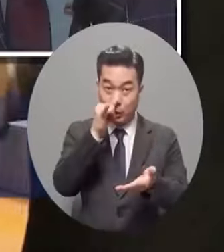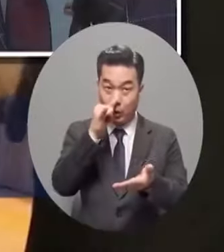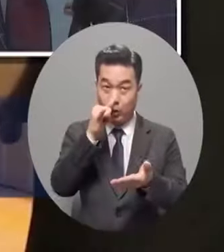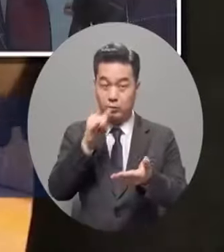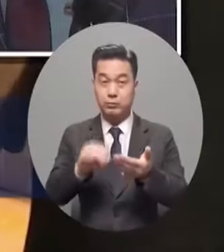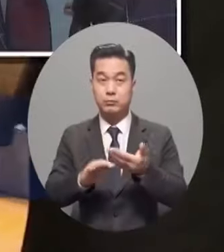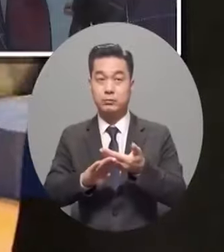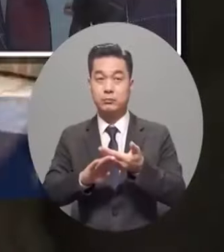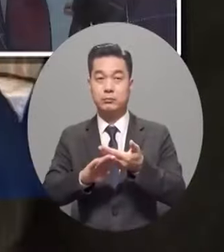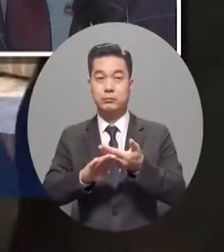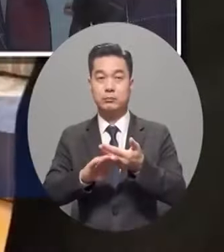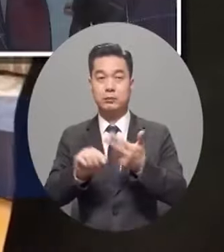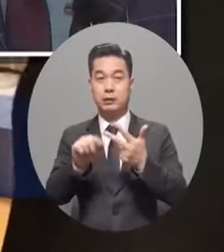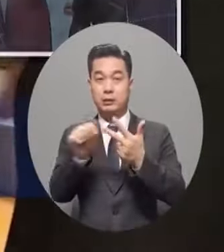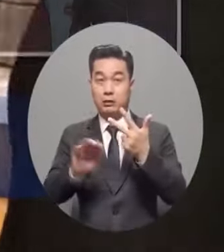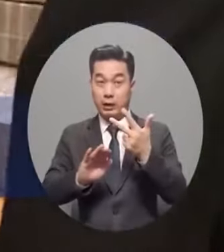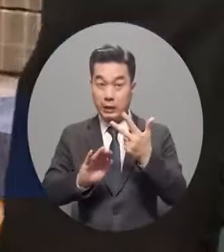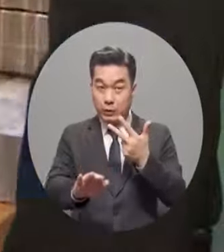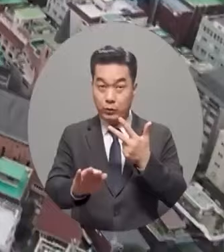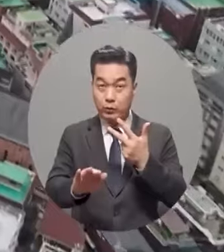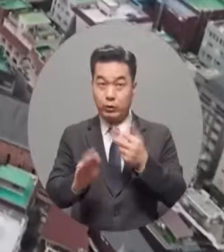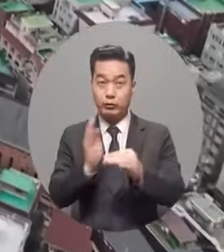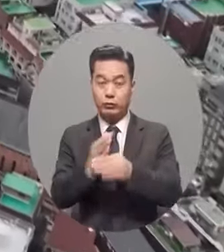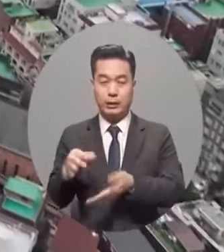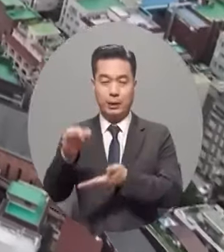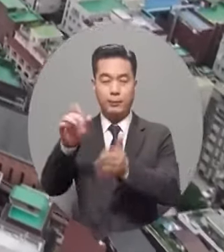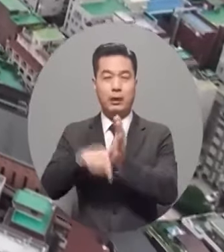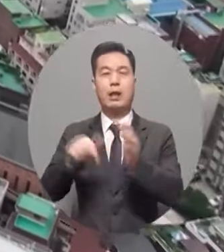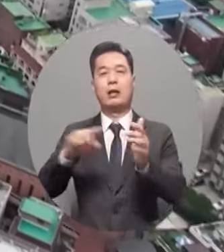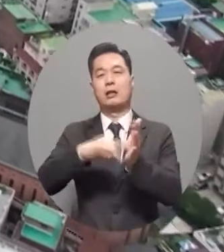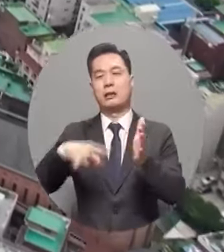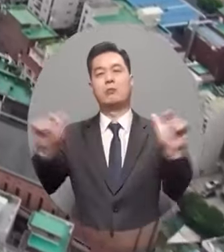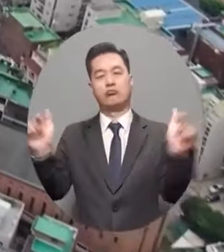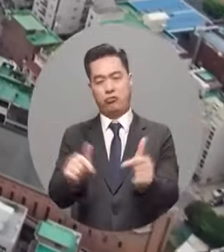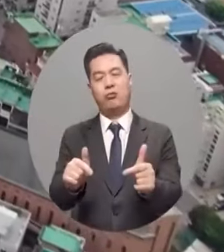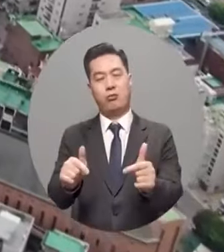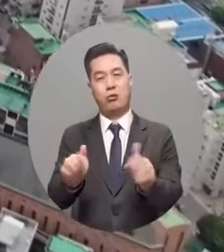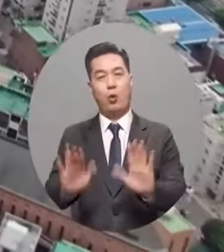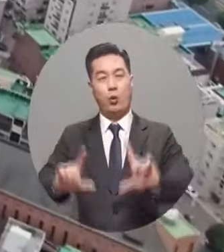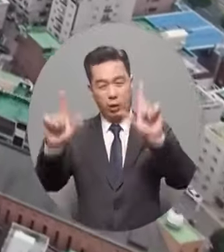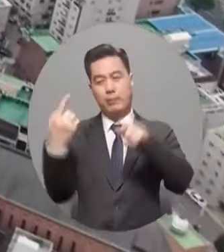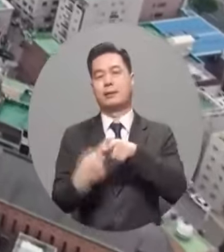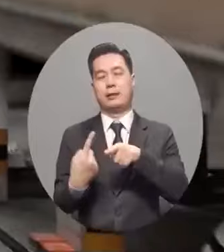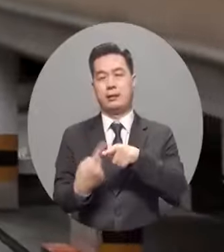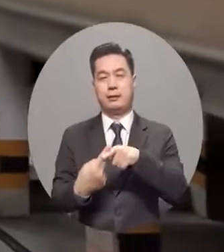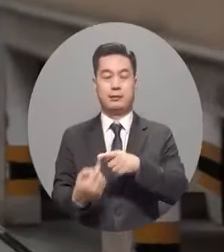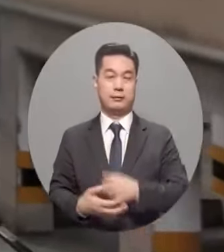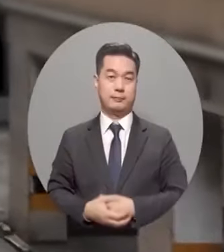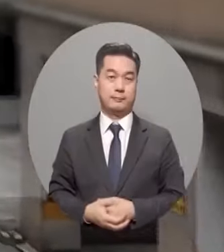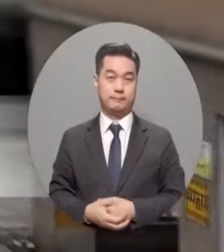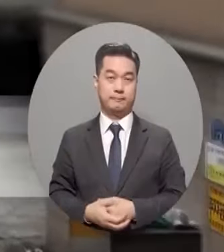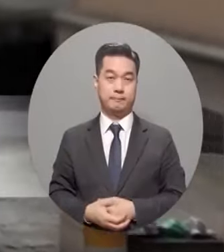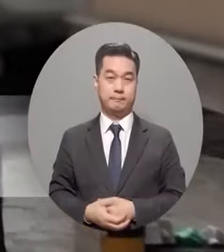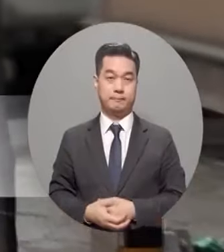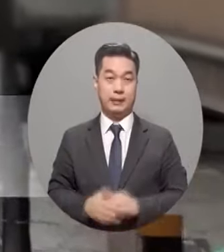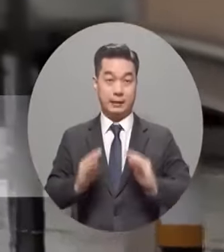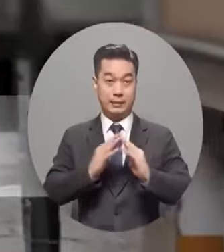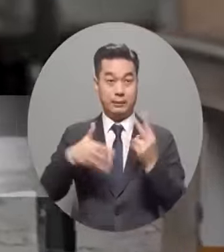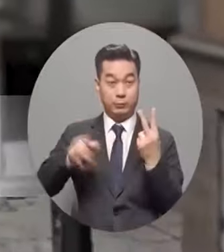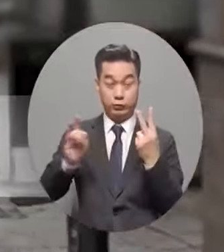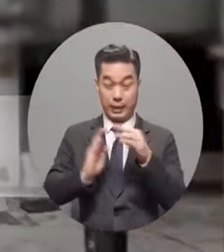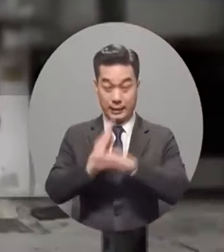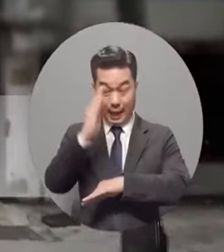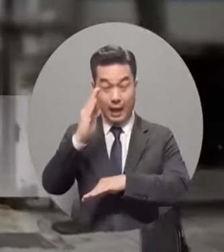때는 감세 영향이 생길 수밖에 없죠 올해도 상황은 만만치 않습니다 다주택자의 양도세